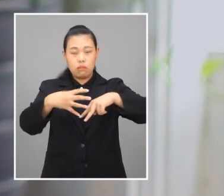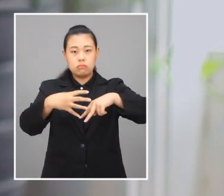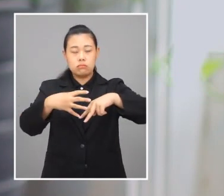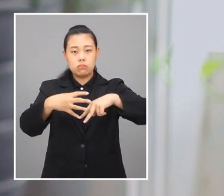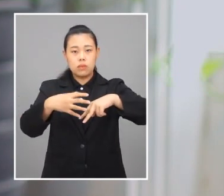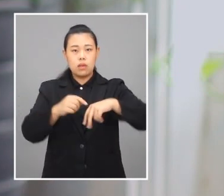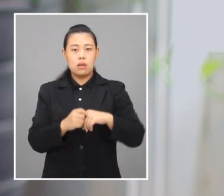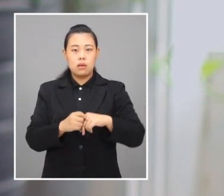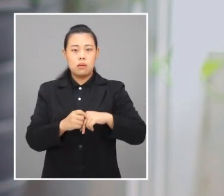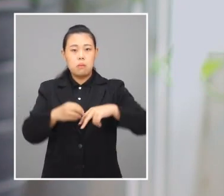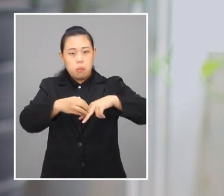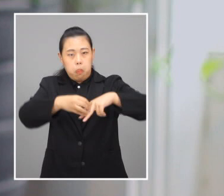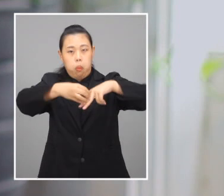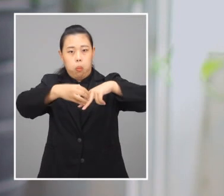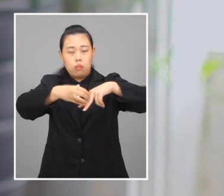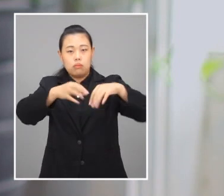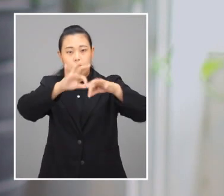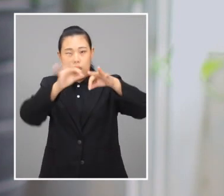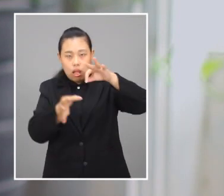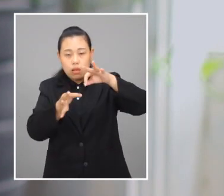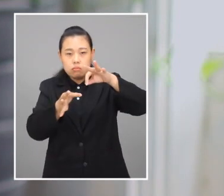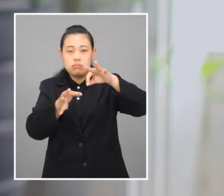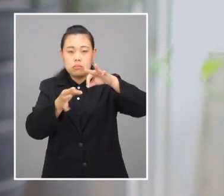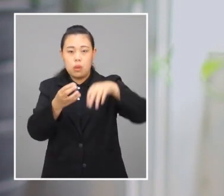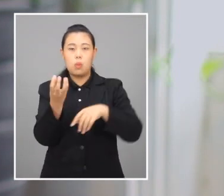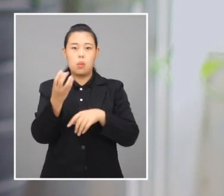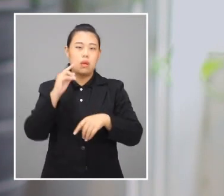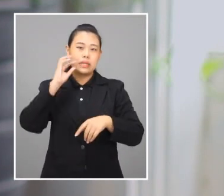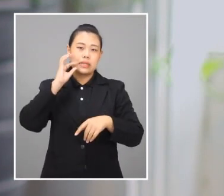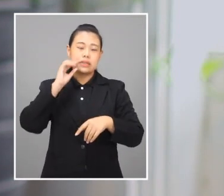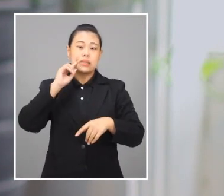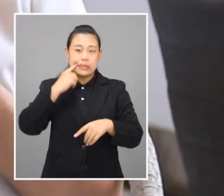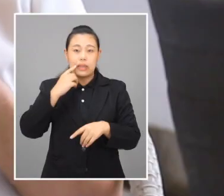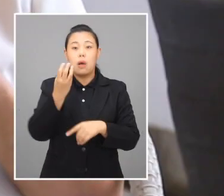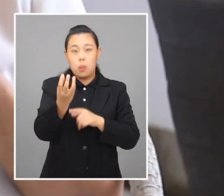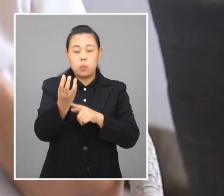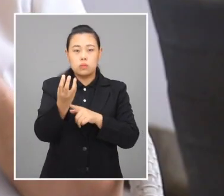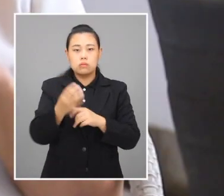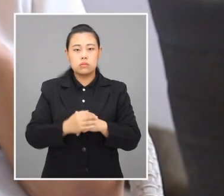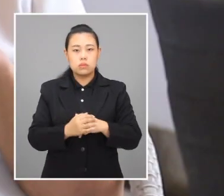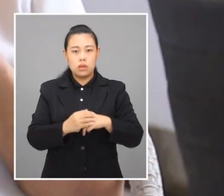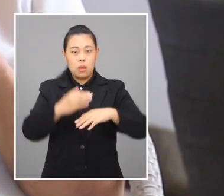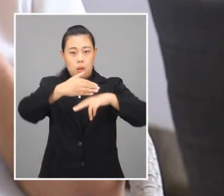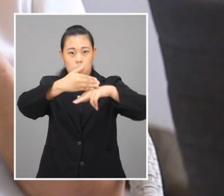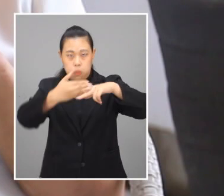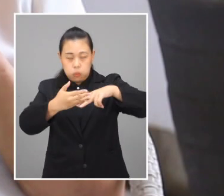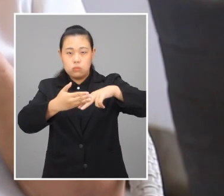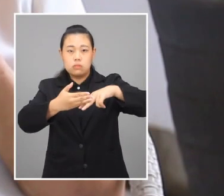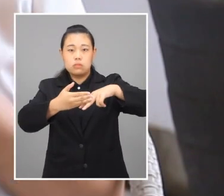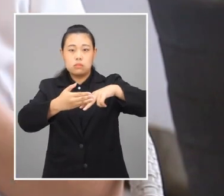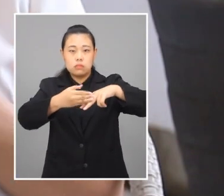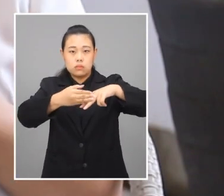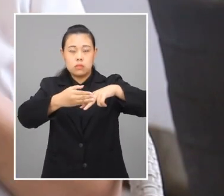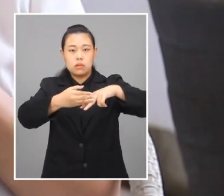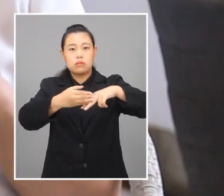เส้นผ่าศูนย์กลางประมาณลูกมะนาว1ลูกคุยกันว่าเบื้องต้นจะผ่าเอาตรงนี้ออกก่อนก็ผ่าออกมาพร้อมกล้